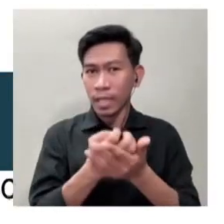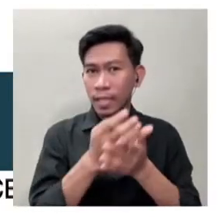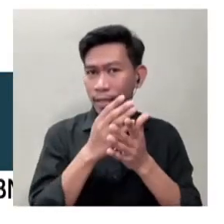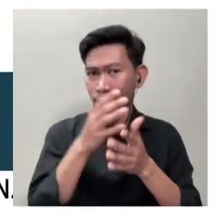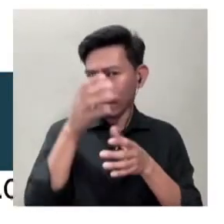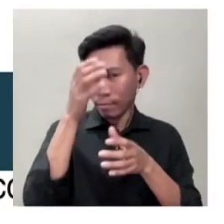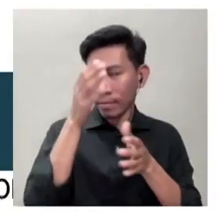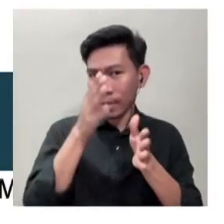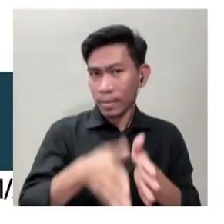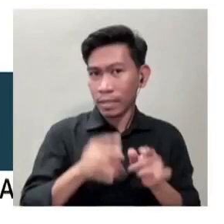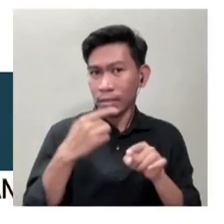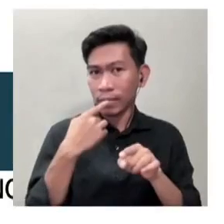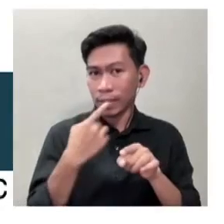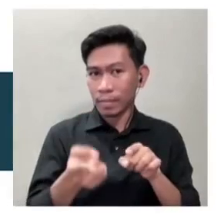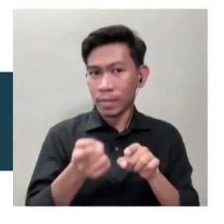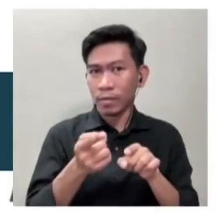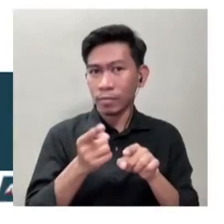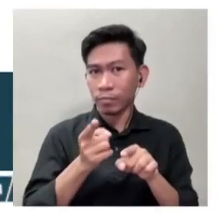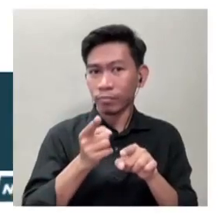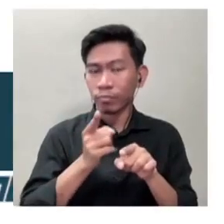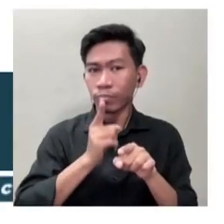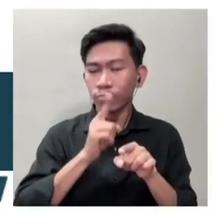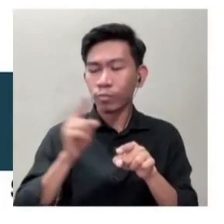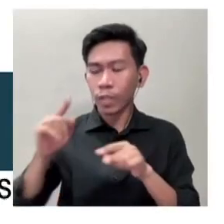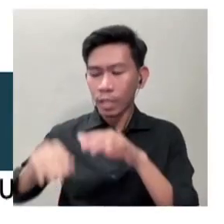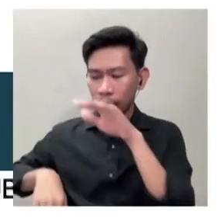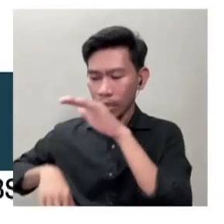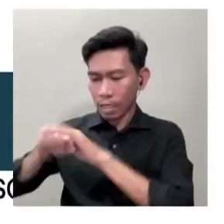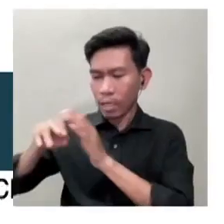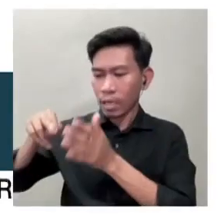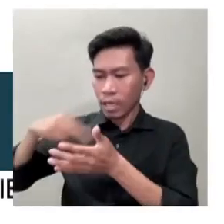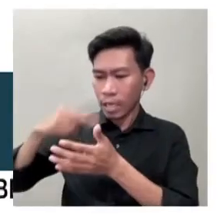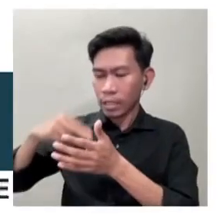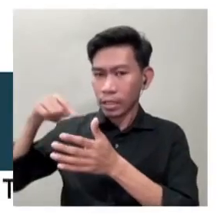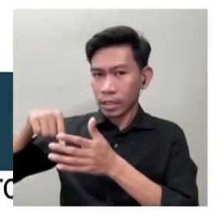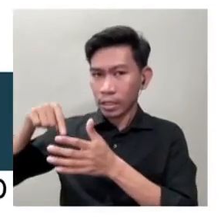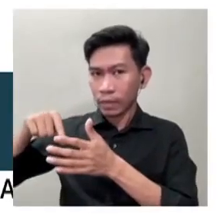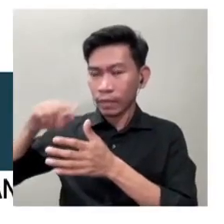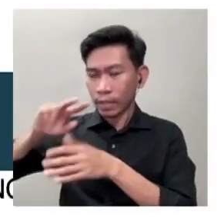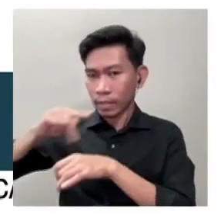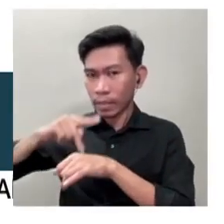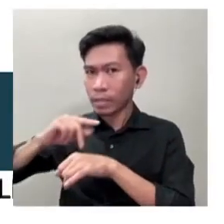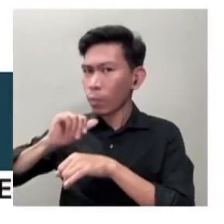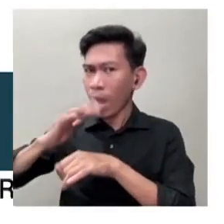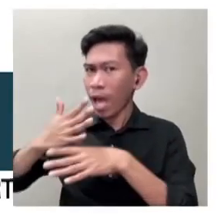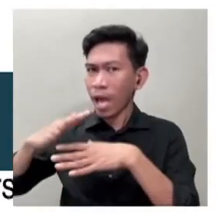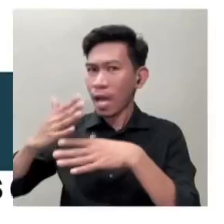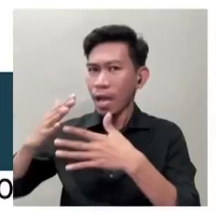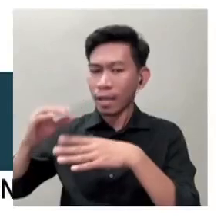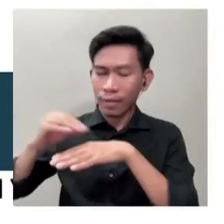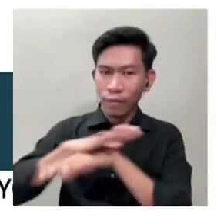ang price cap dito ay nakakaapekto sa presyo ng bigas ng ibang bansa.